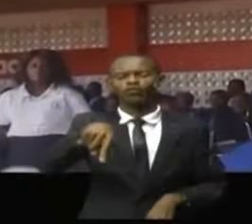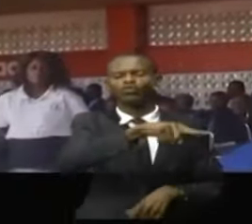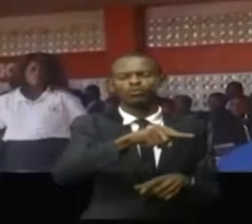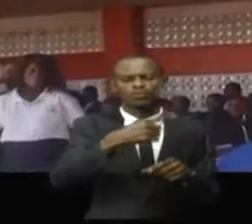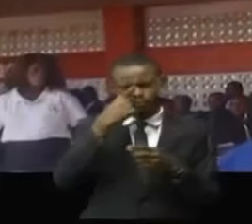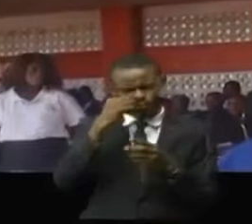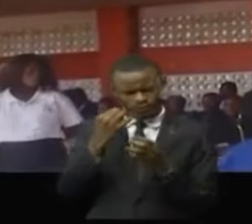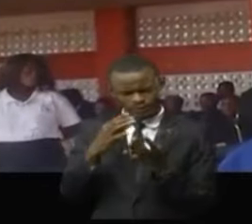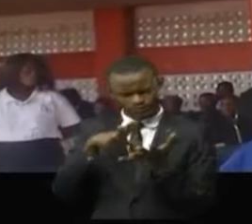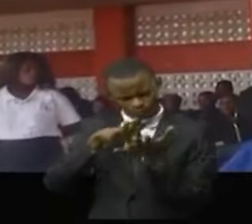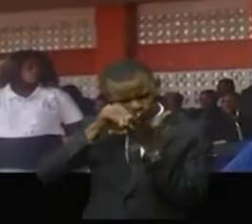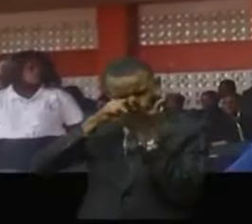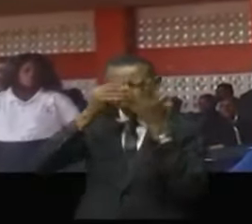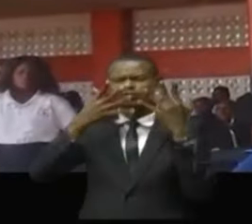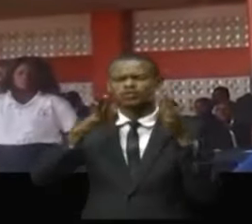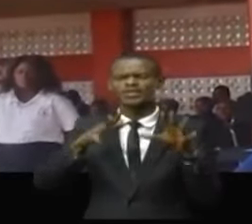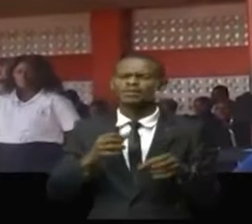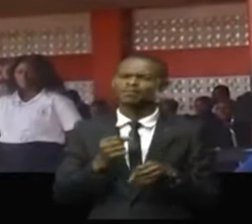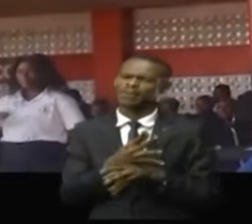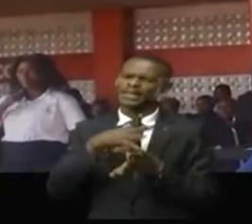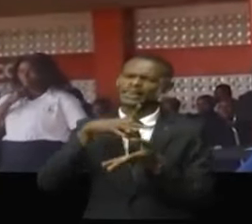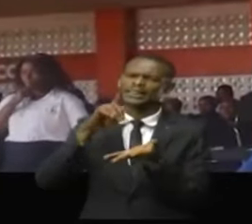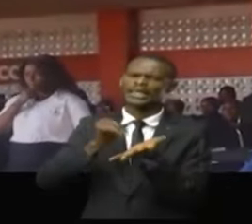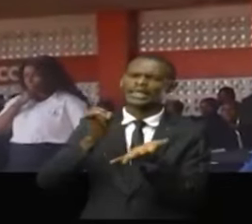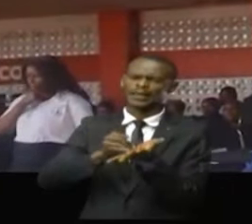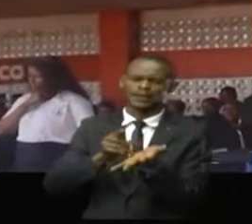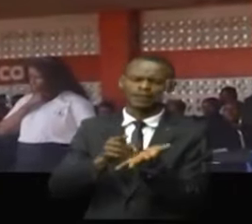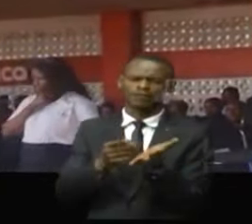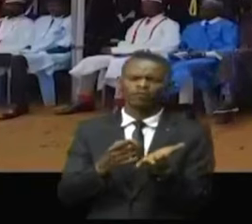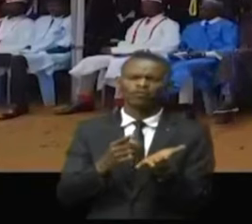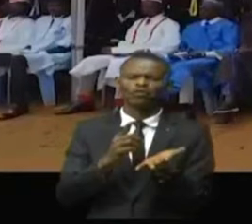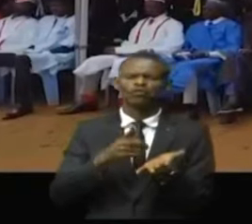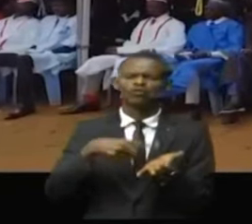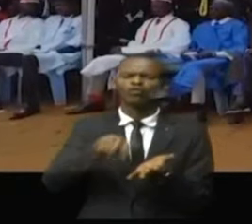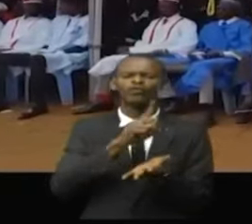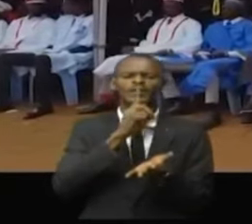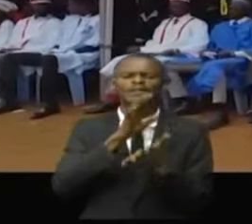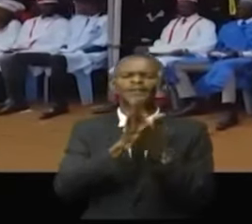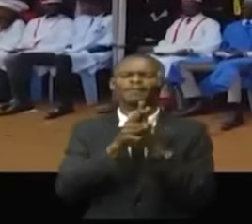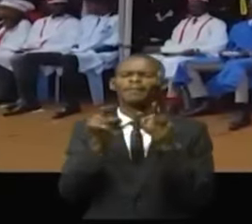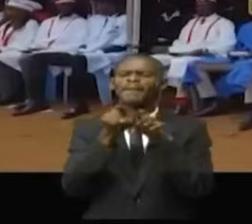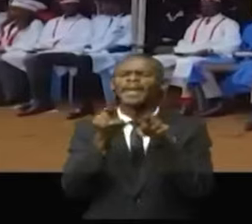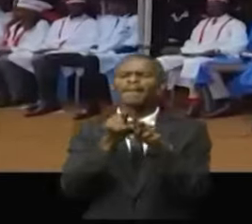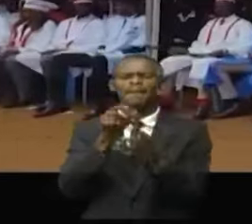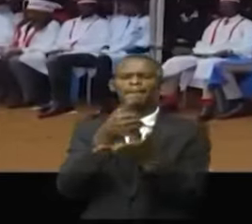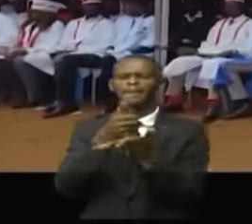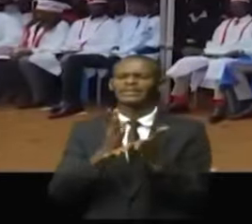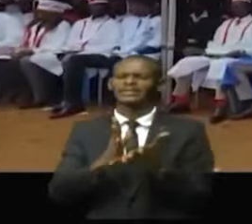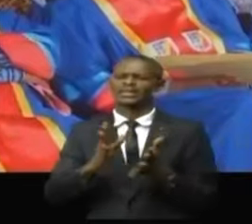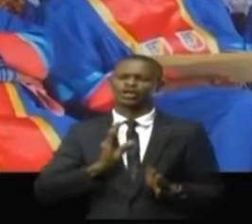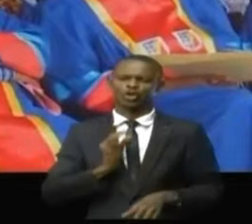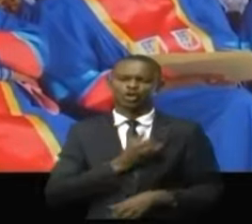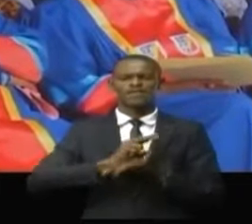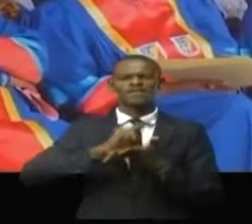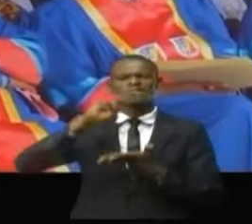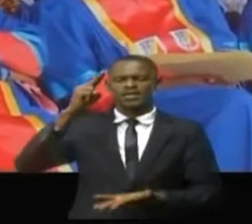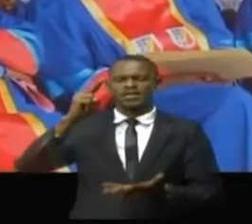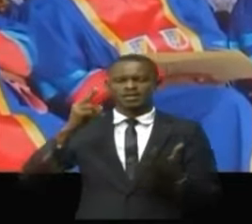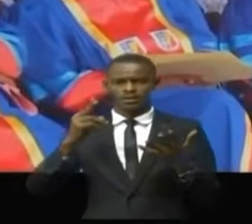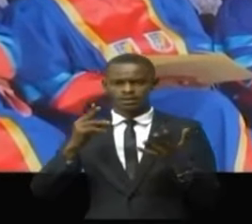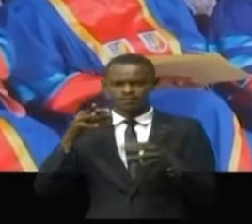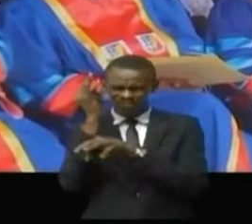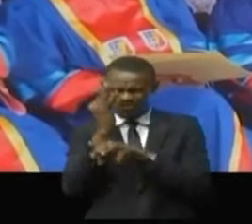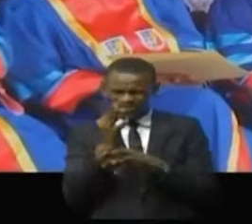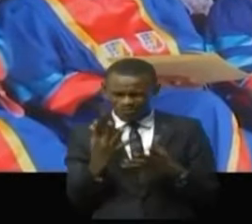sincèrement. Vous devenez désormais des ambassadeurs de notre université. Du discours se sont succédés, dont celui du secrétaire général à